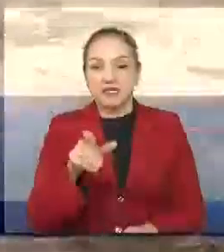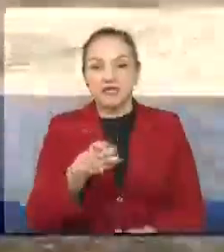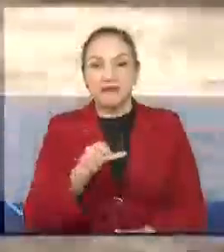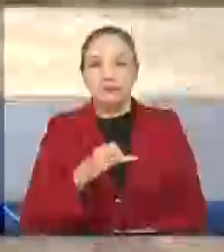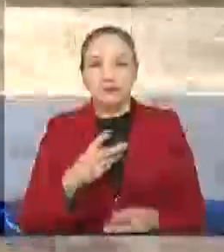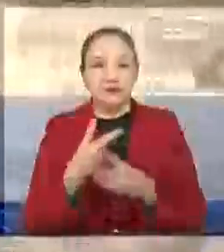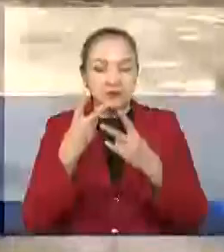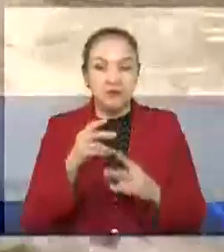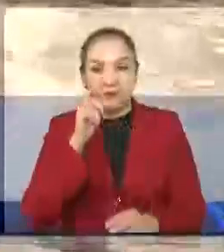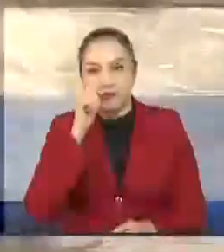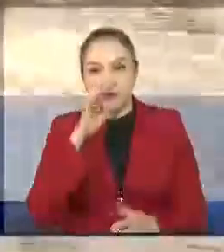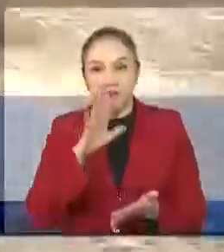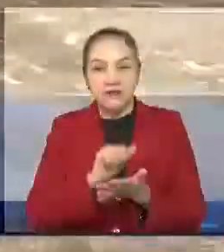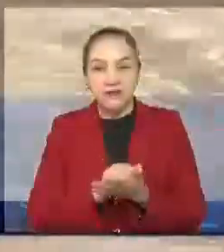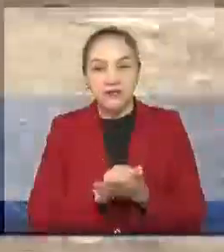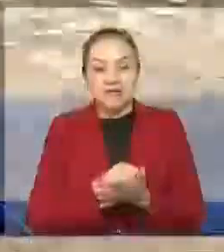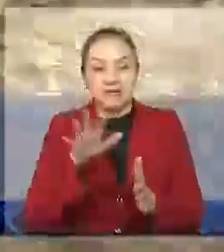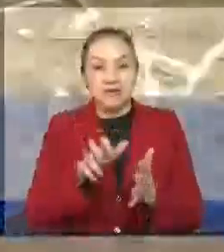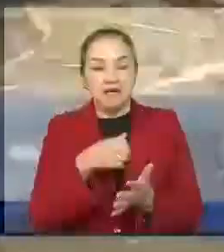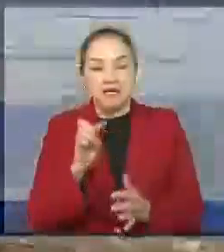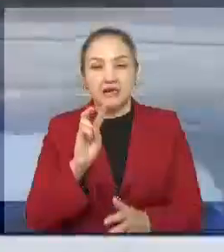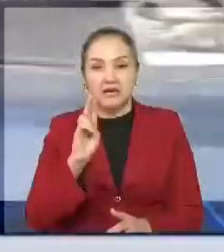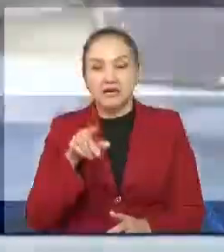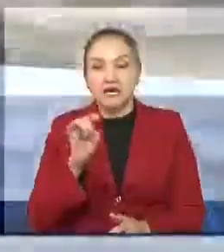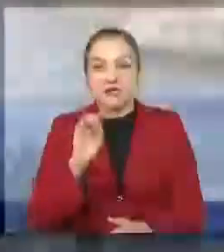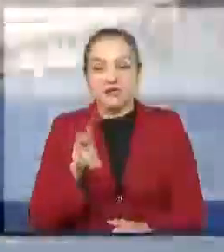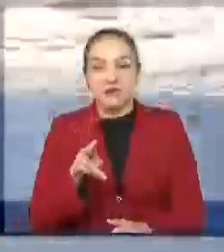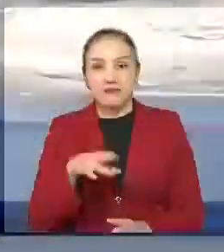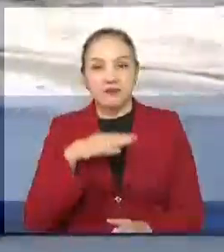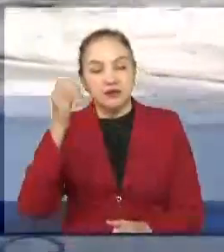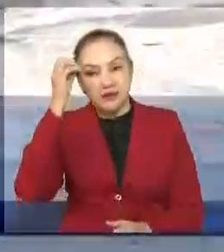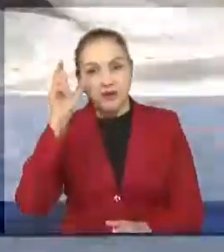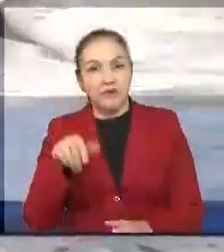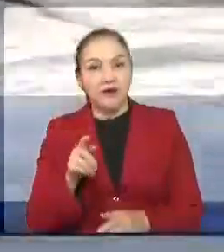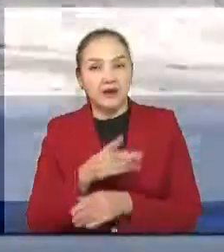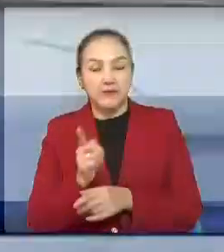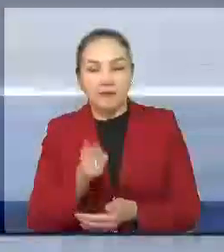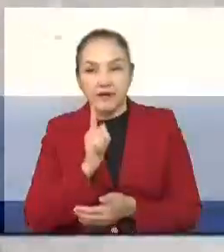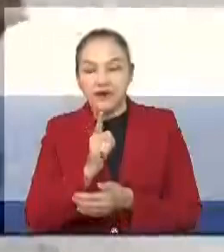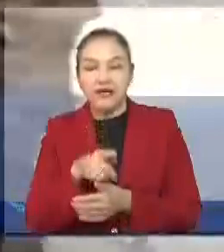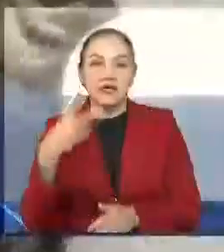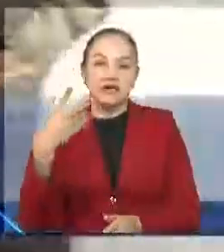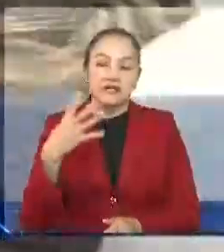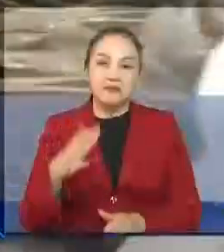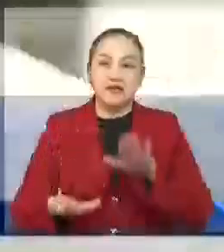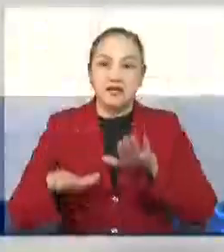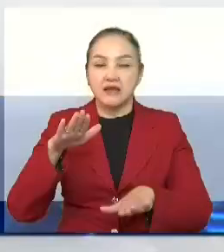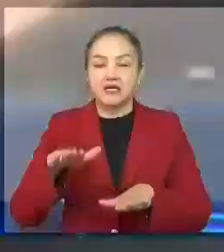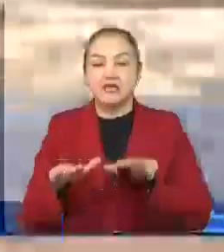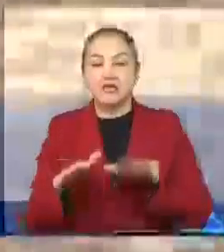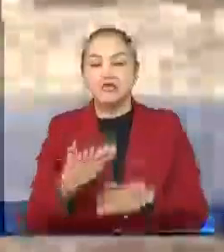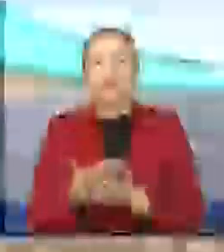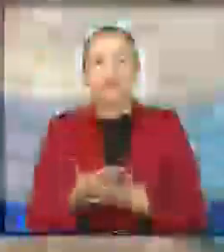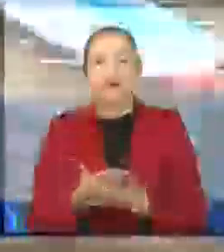они обнаружили мужчин, занимавшихся ловлей ракообразных. У незадачливых рыбаков обнаружили порядка 45 килограммов